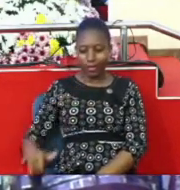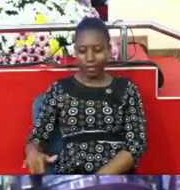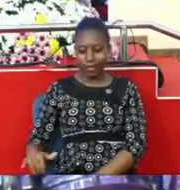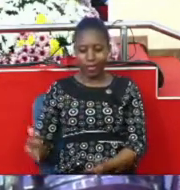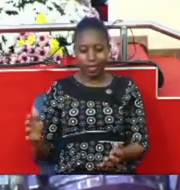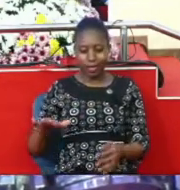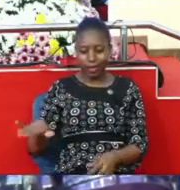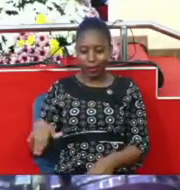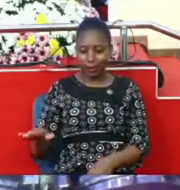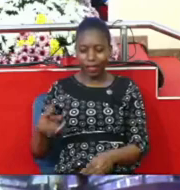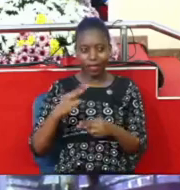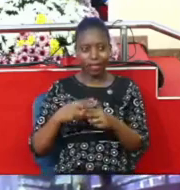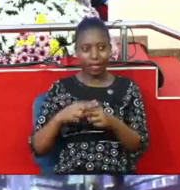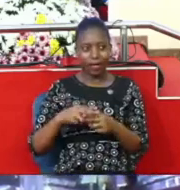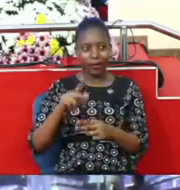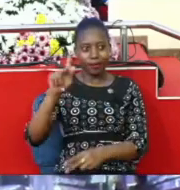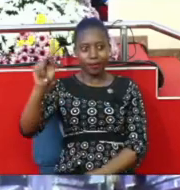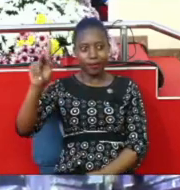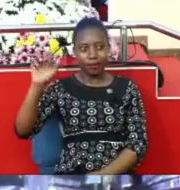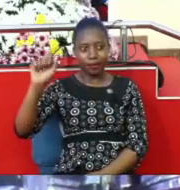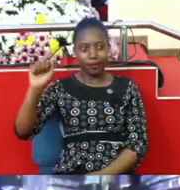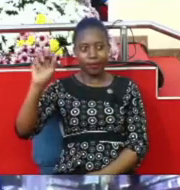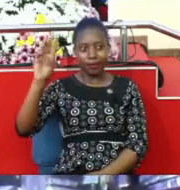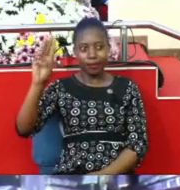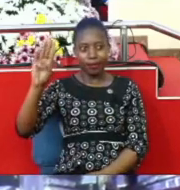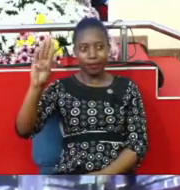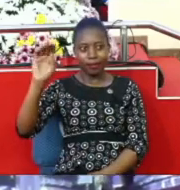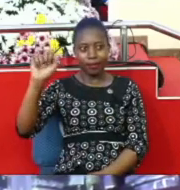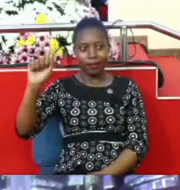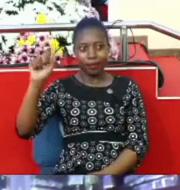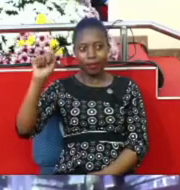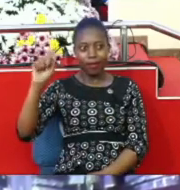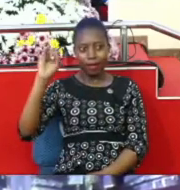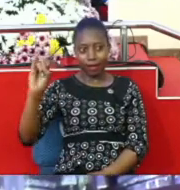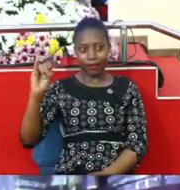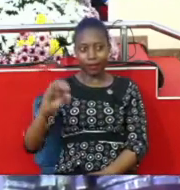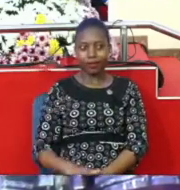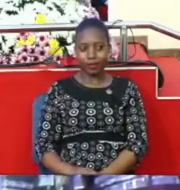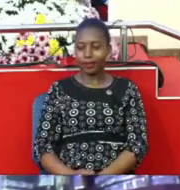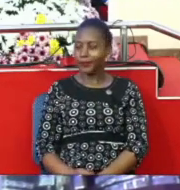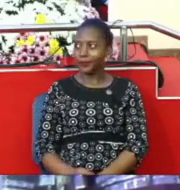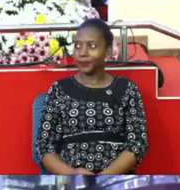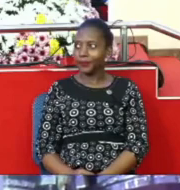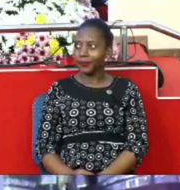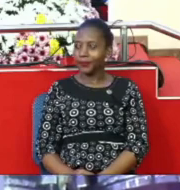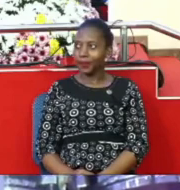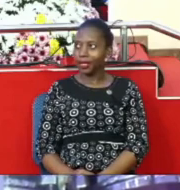mahali kunaitwa Kabati. A place called Mukerenjo. Mahali kunaitwa Mukerenjo. At